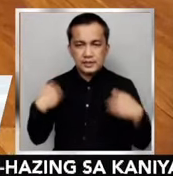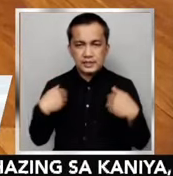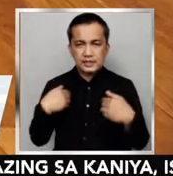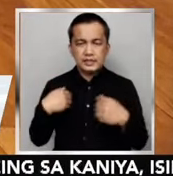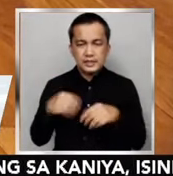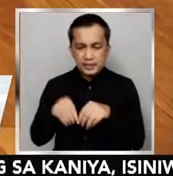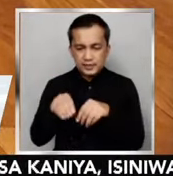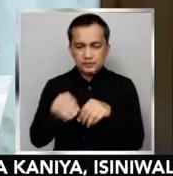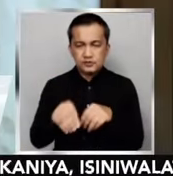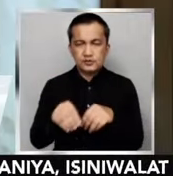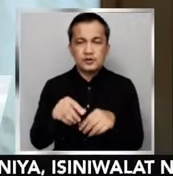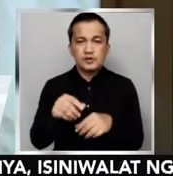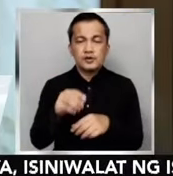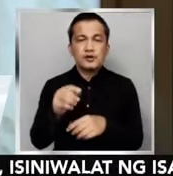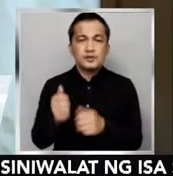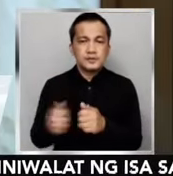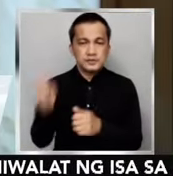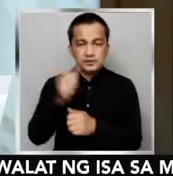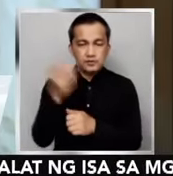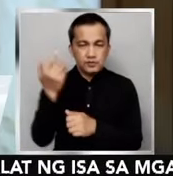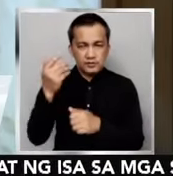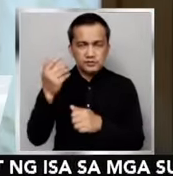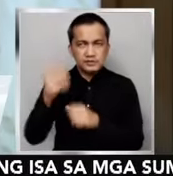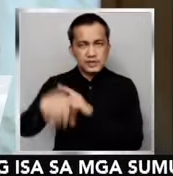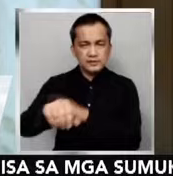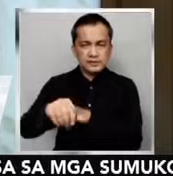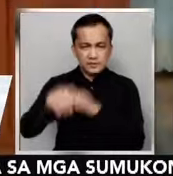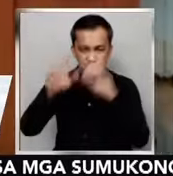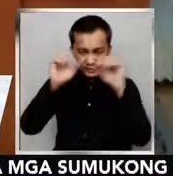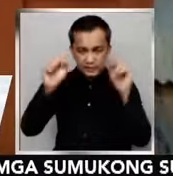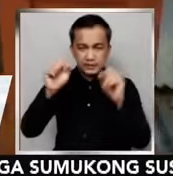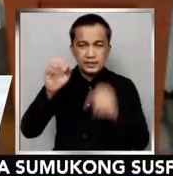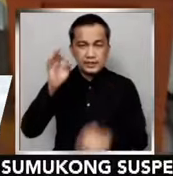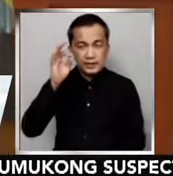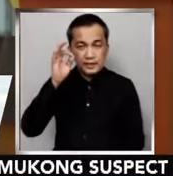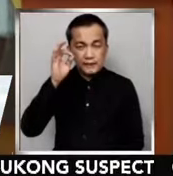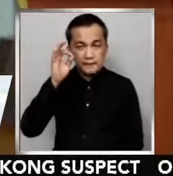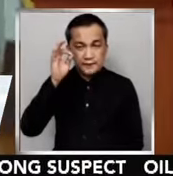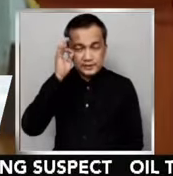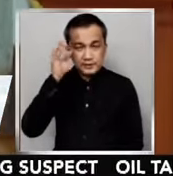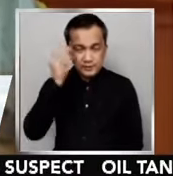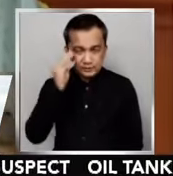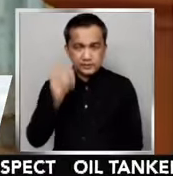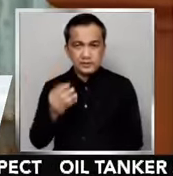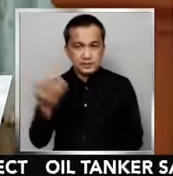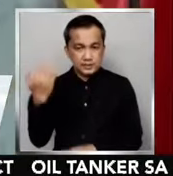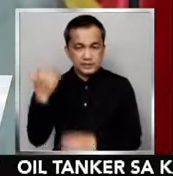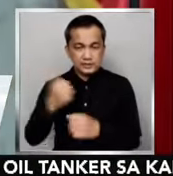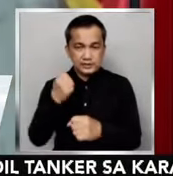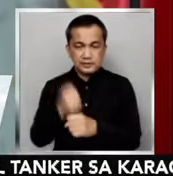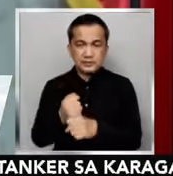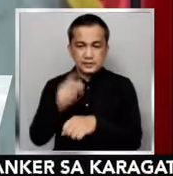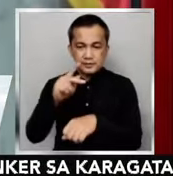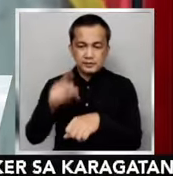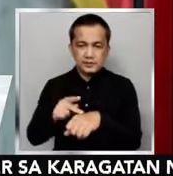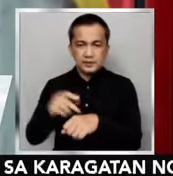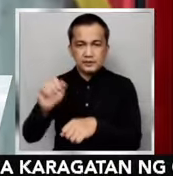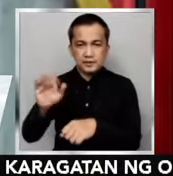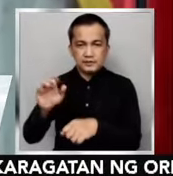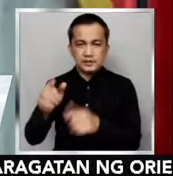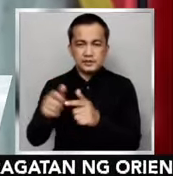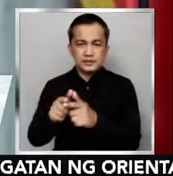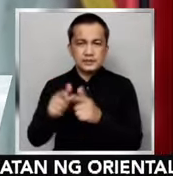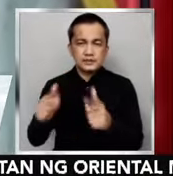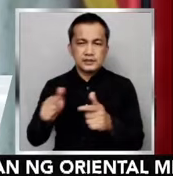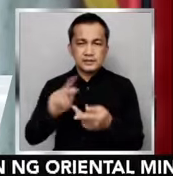panahon Pangulong Ferdinand Marcos Sen nitong nakaraang taon ang Pilipinas ang 15th largest Trading partner ng